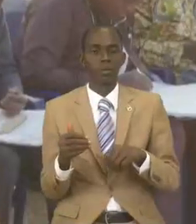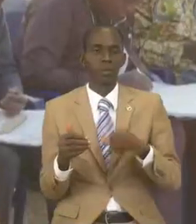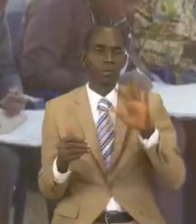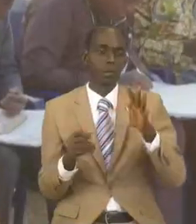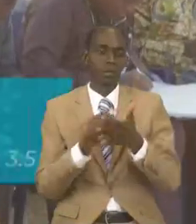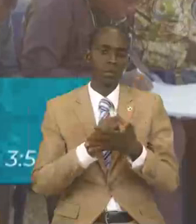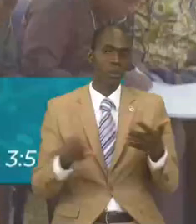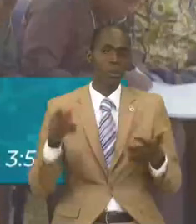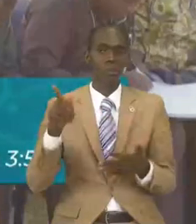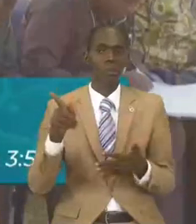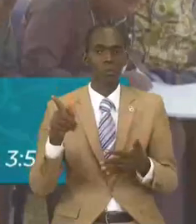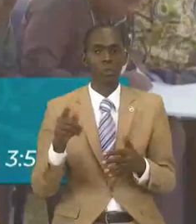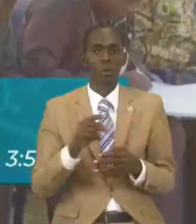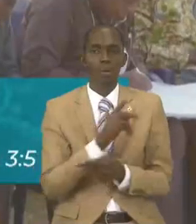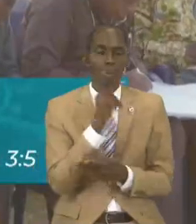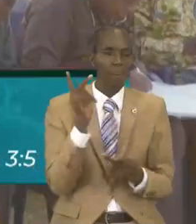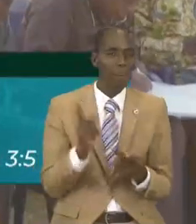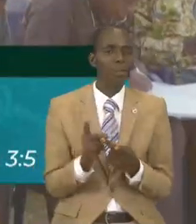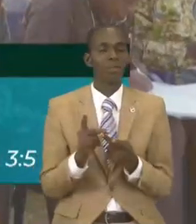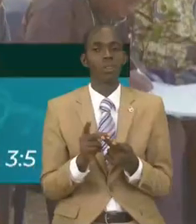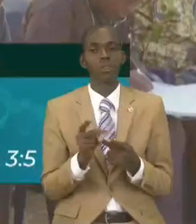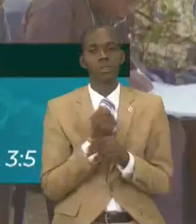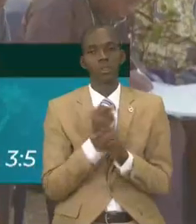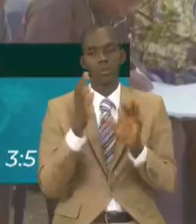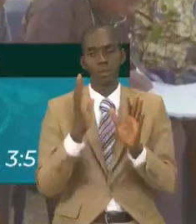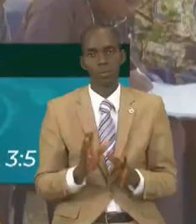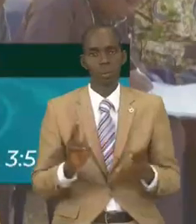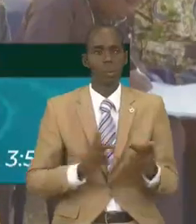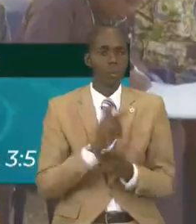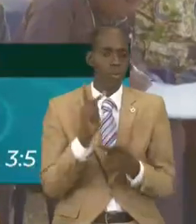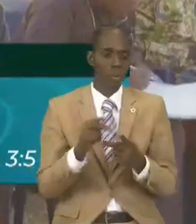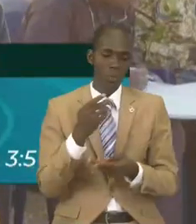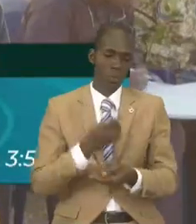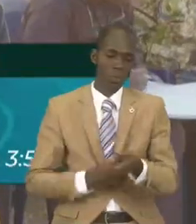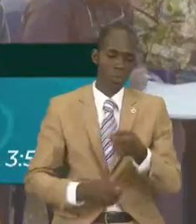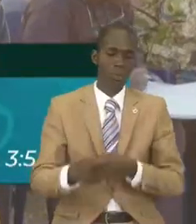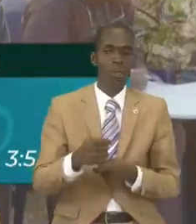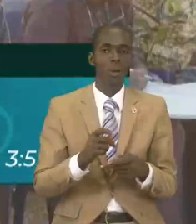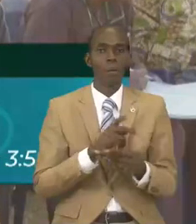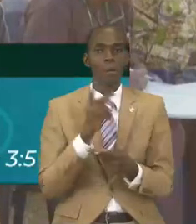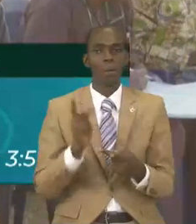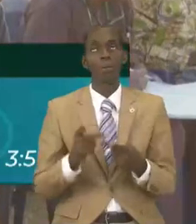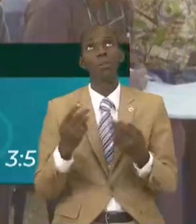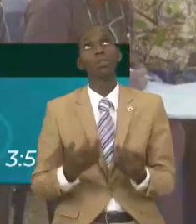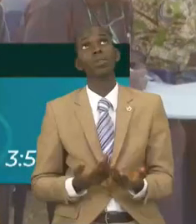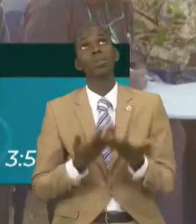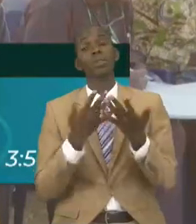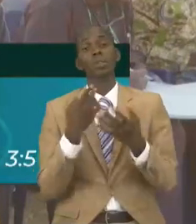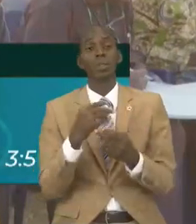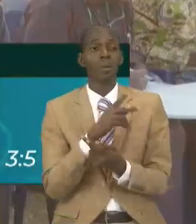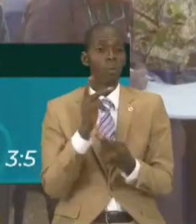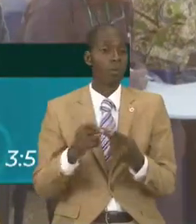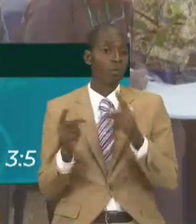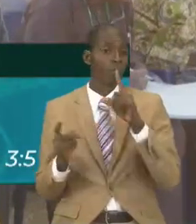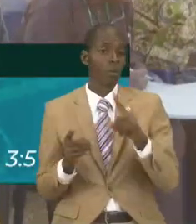21. Le sauveur parfait, le substitut parfait. Le sacrifice parfait, le